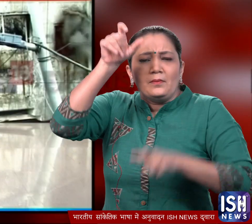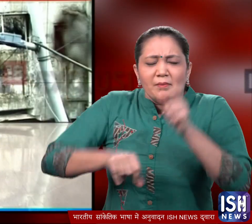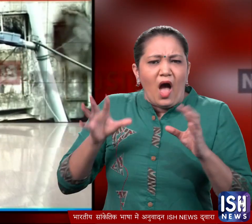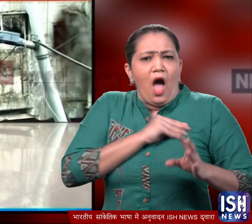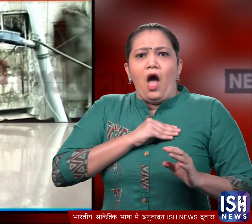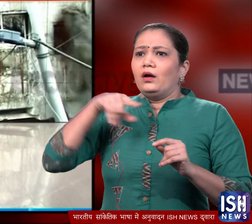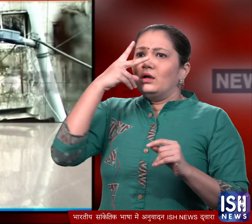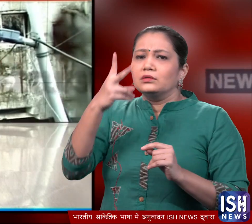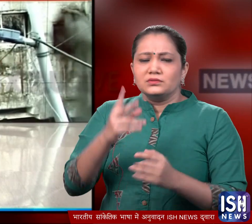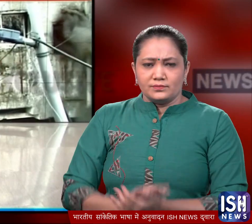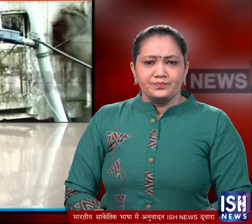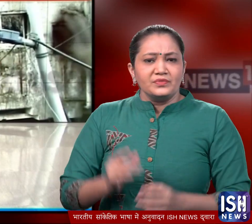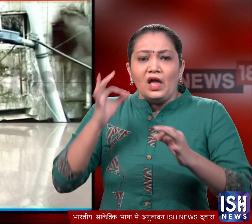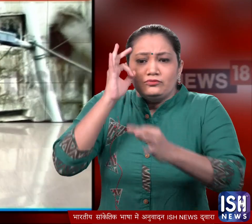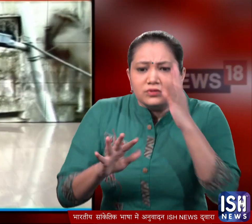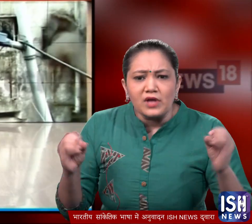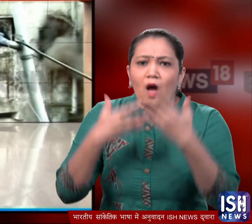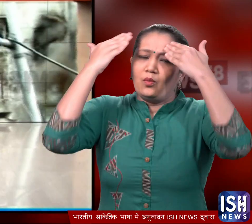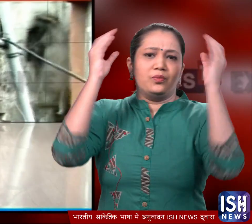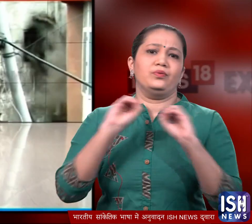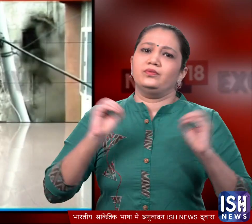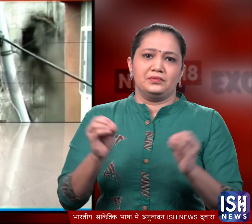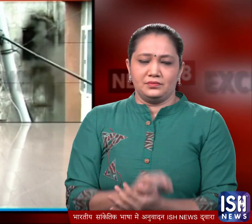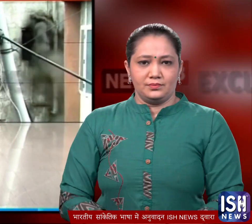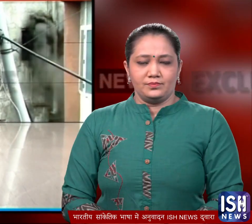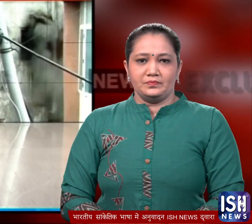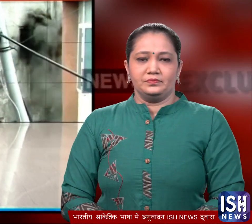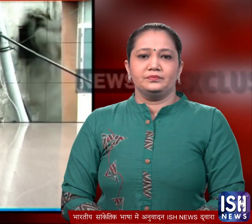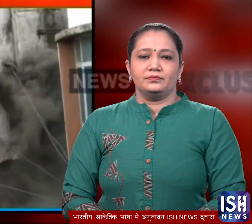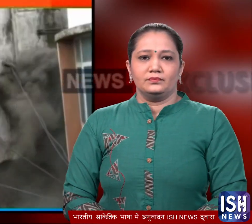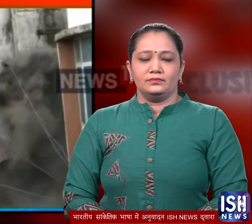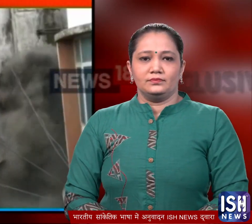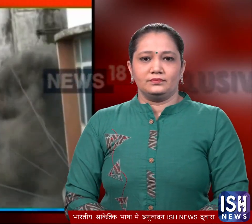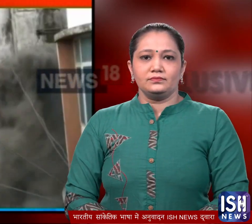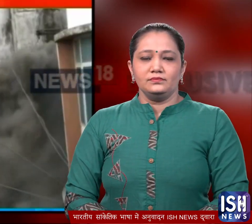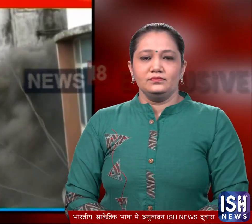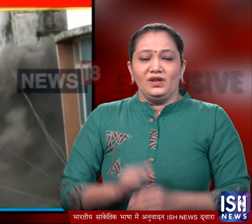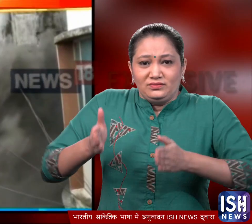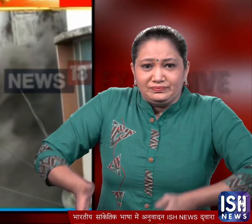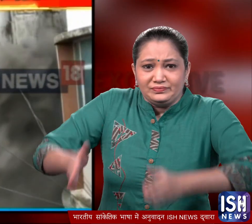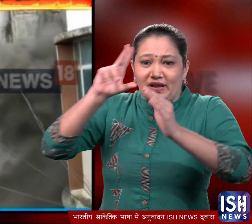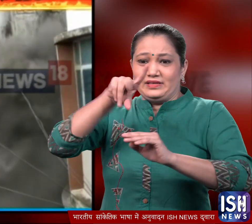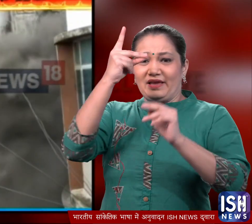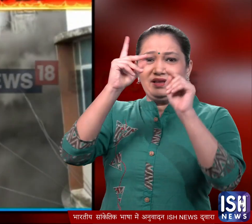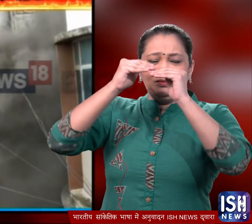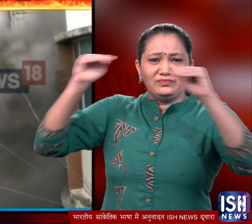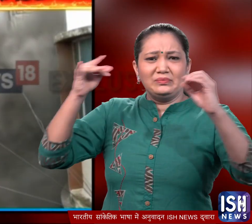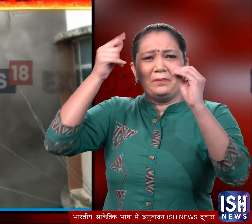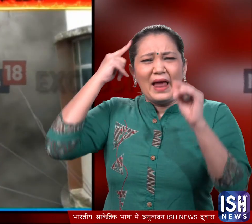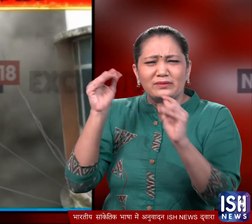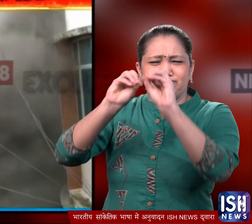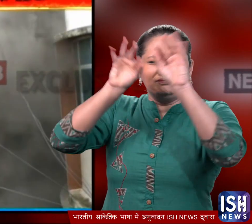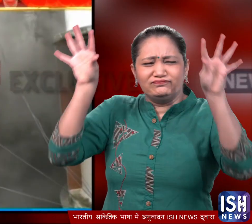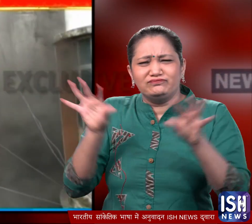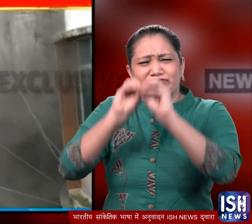लोगों में दहशत फैल गई। हालांकि ये आग कैसे लगी इसका पता नहीं चल पाया, लेकिन उस इमारत की दूसरी मंजिल से उठ रहे